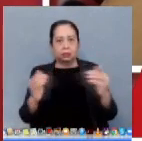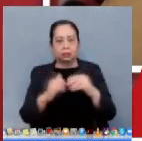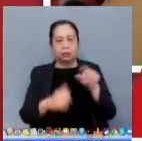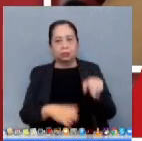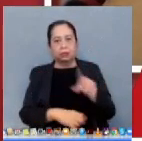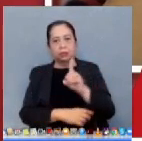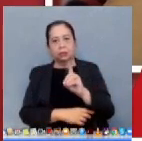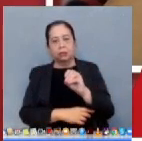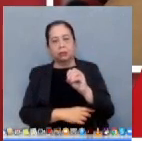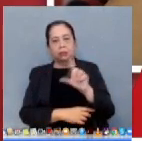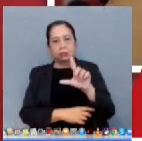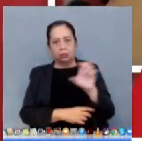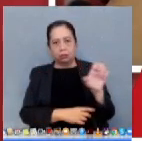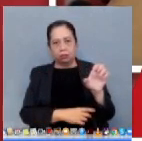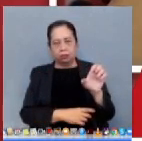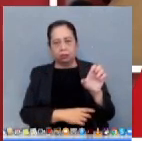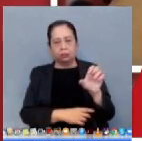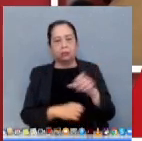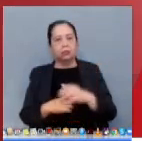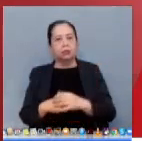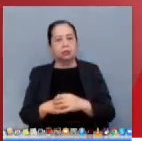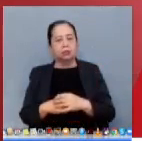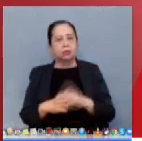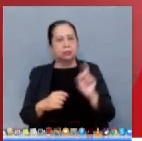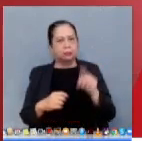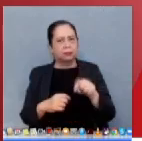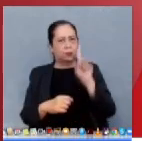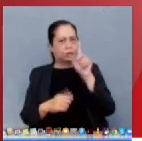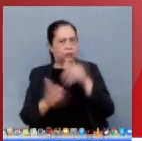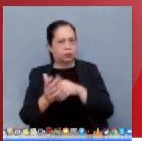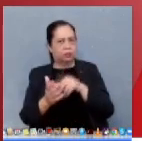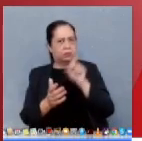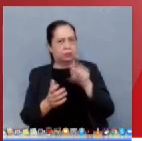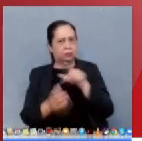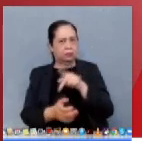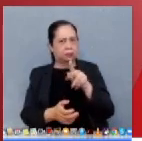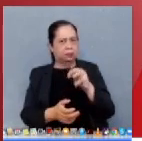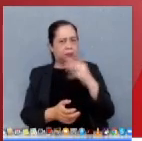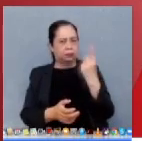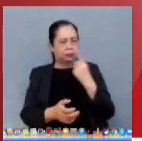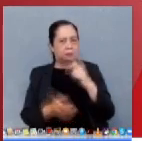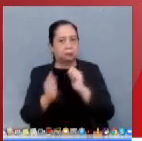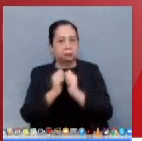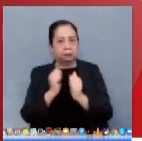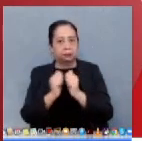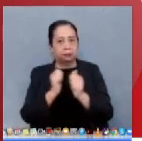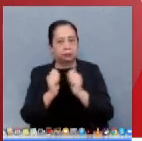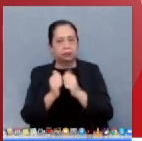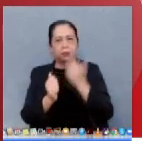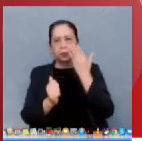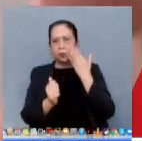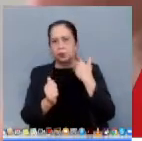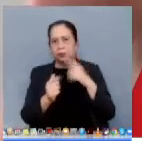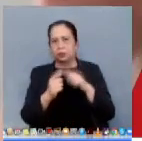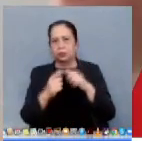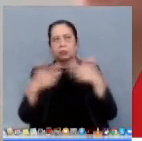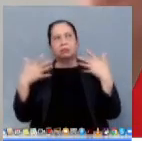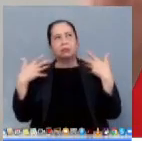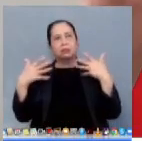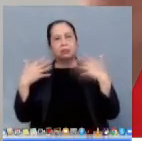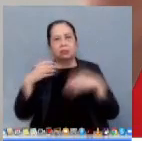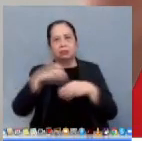and Employment o DOLE na hanggang 1,000 ppm. Nangangahulugan daw ito na kulang sa bentilasyon ang bagon.